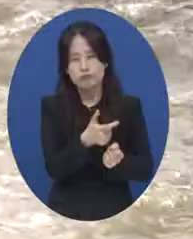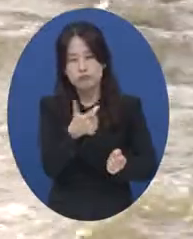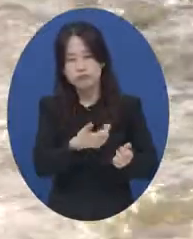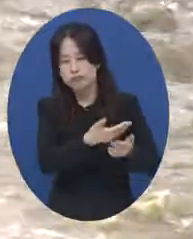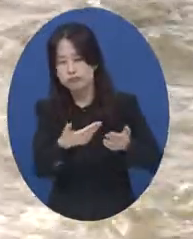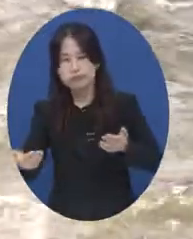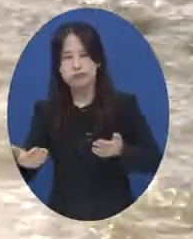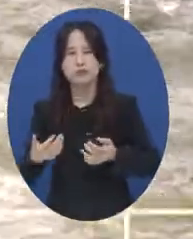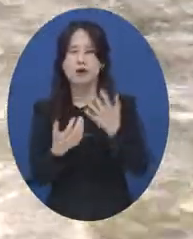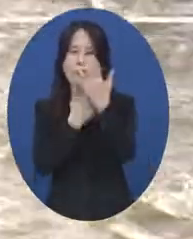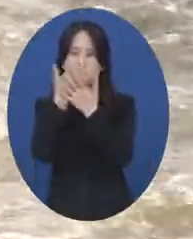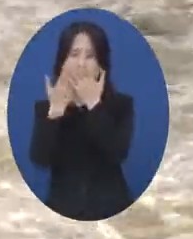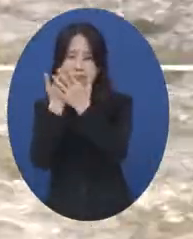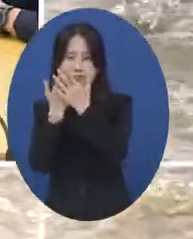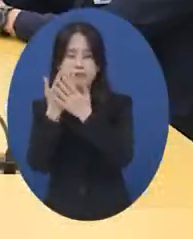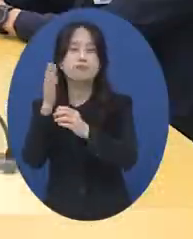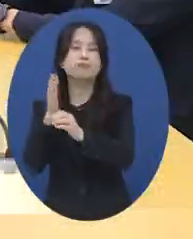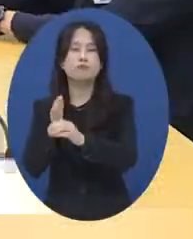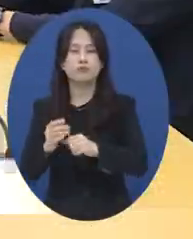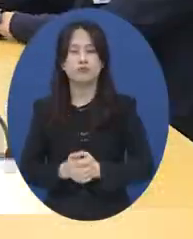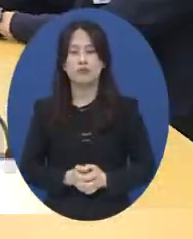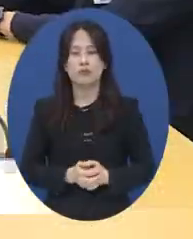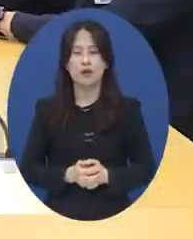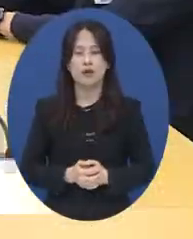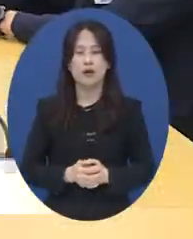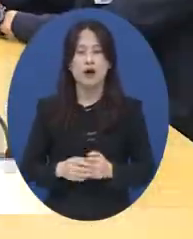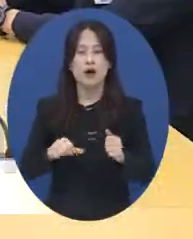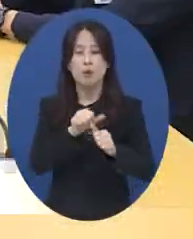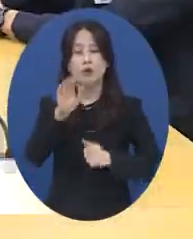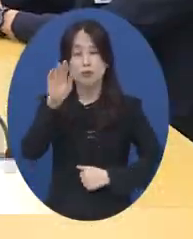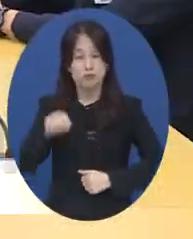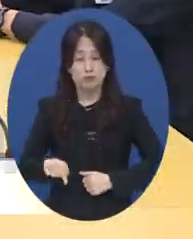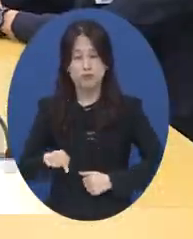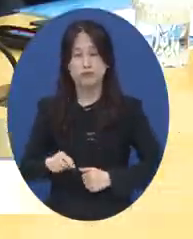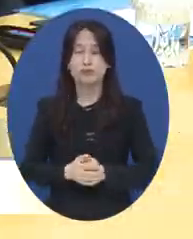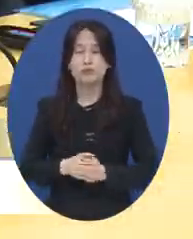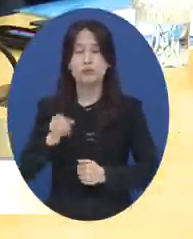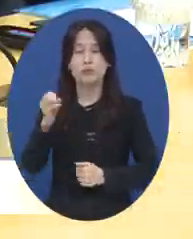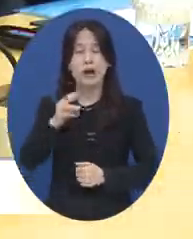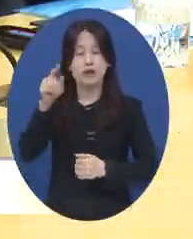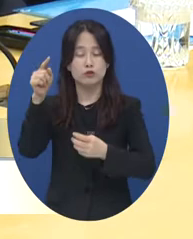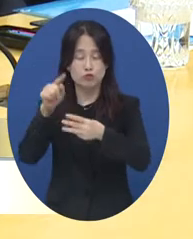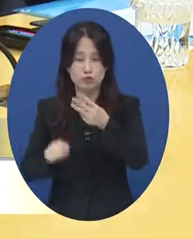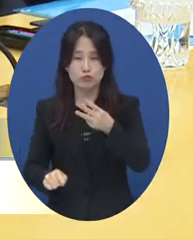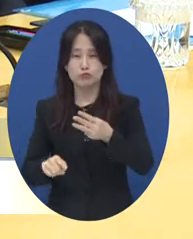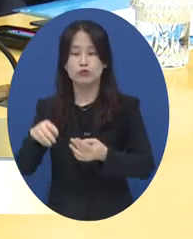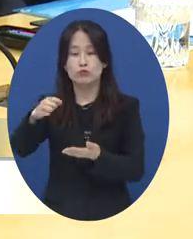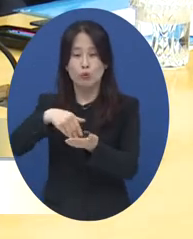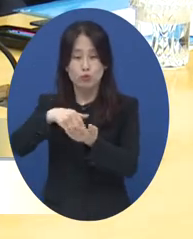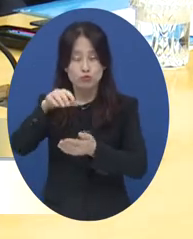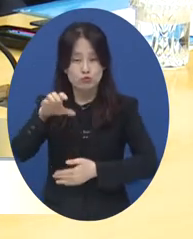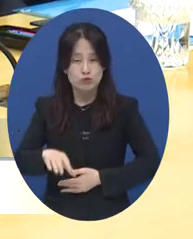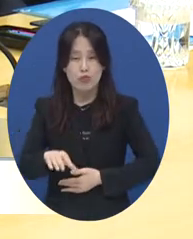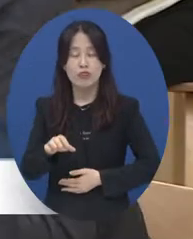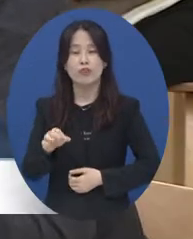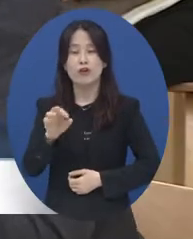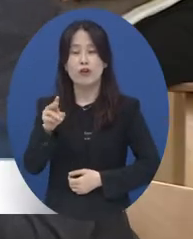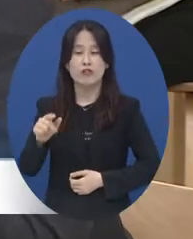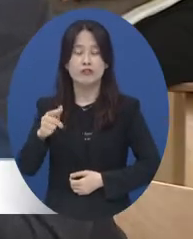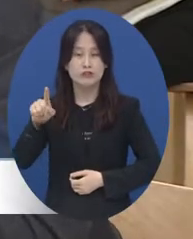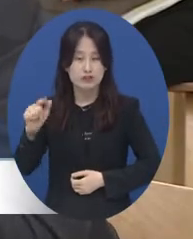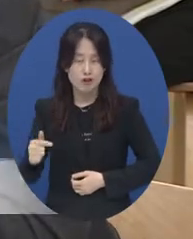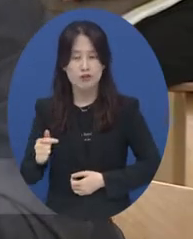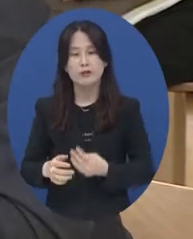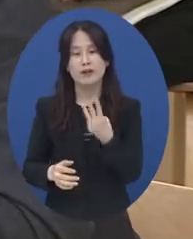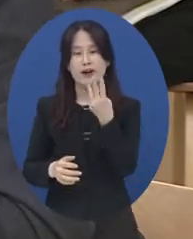물빛은 혼탁합니다. 경기도와 환경부, 한탄강 수계의 양주, 포천, 동두천, 연천